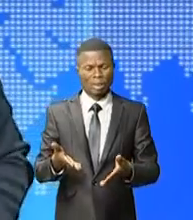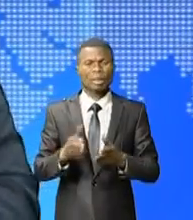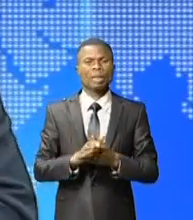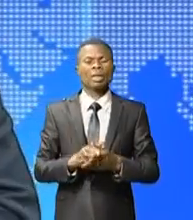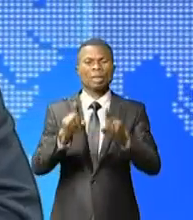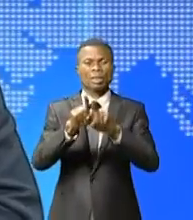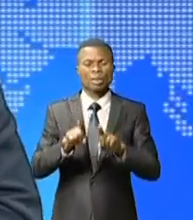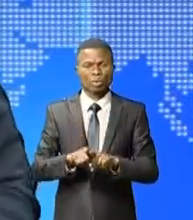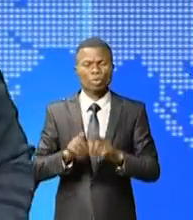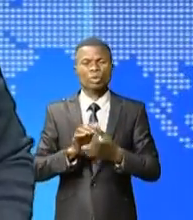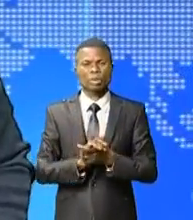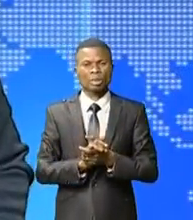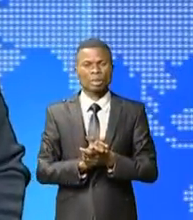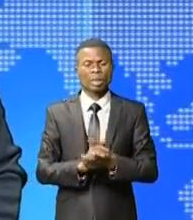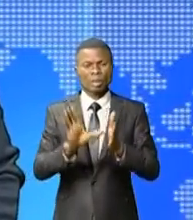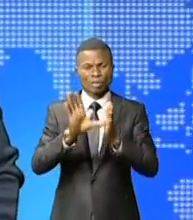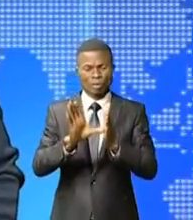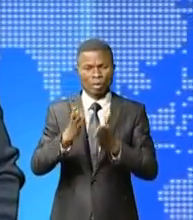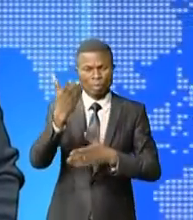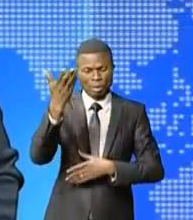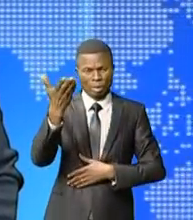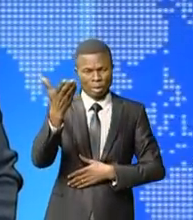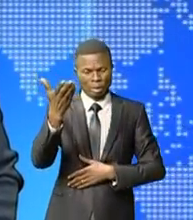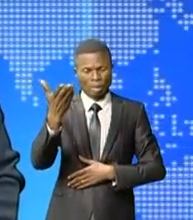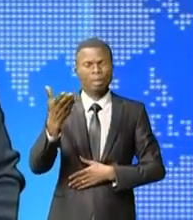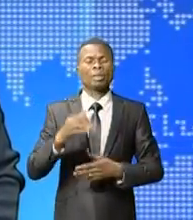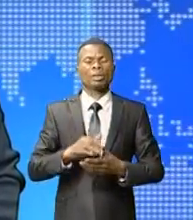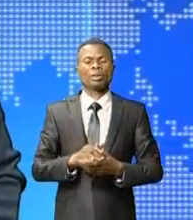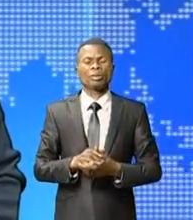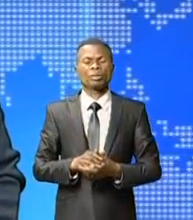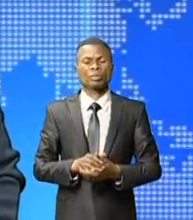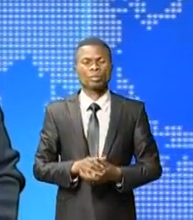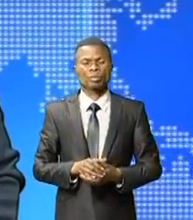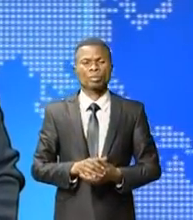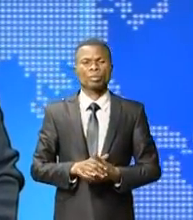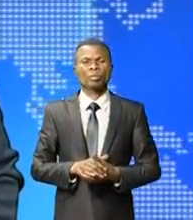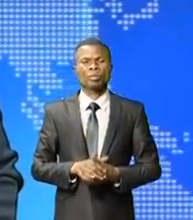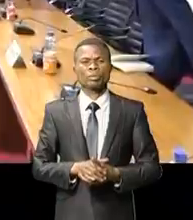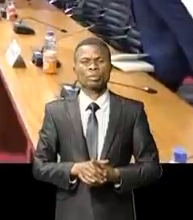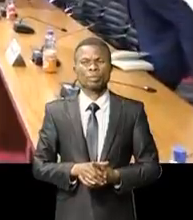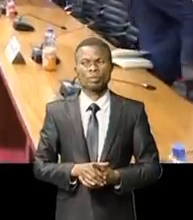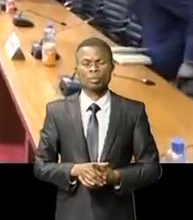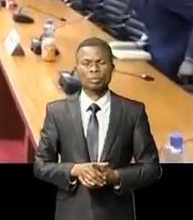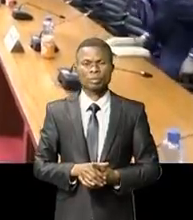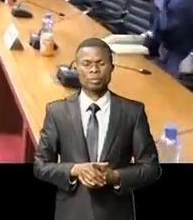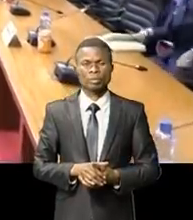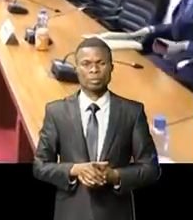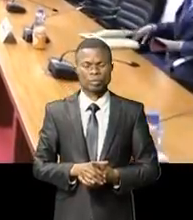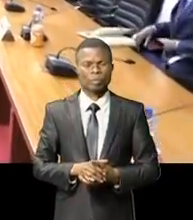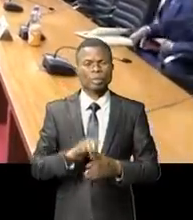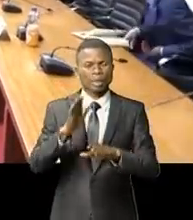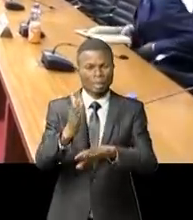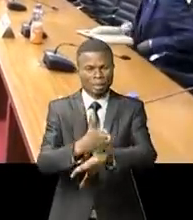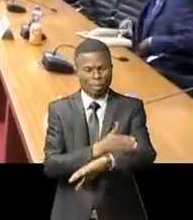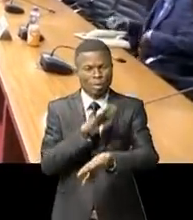Sama Lukonde. On fait le point avec Patti Tondouangou, Marcel Moubenga et bienvenue Lusala. On s'achemine lentement mais